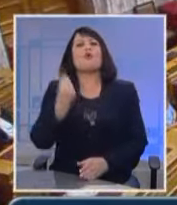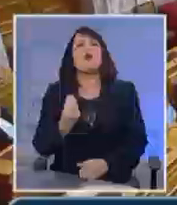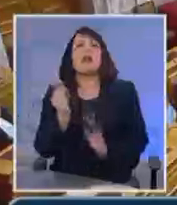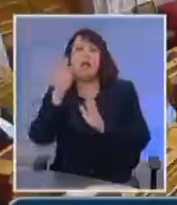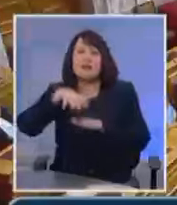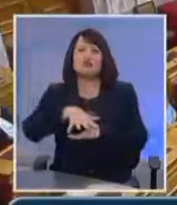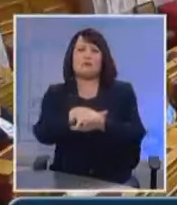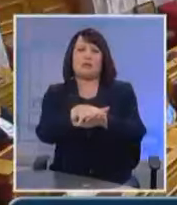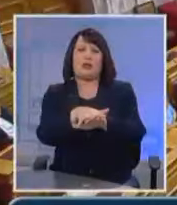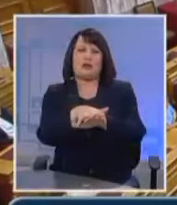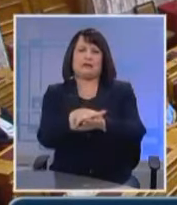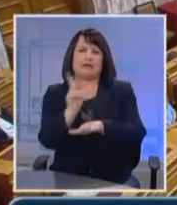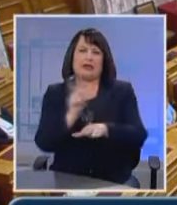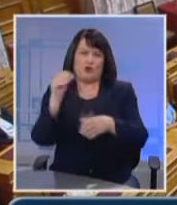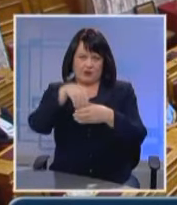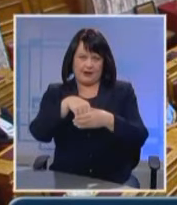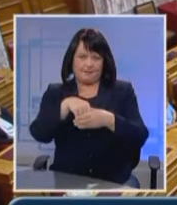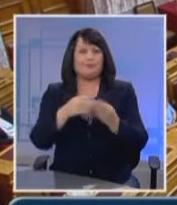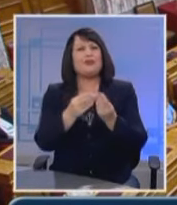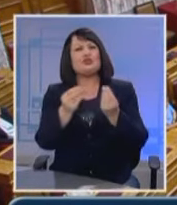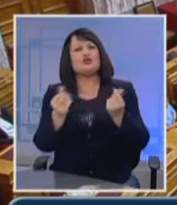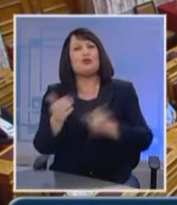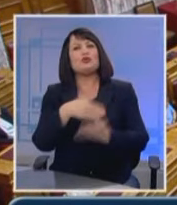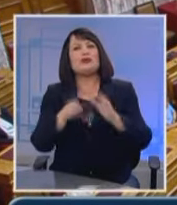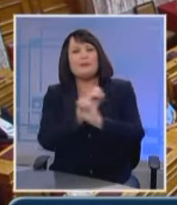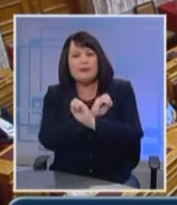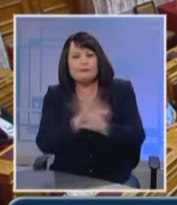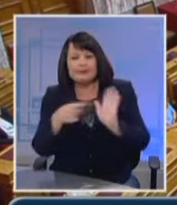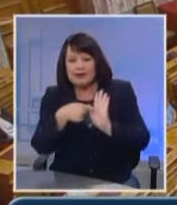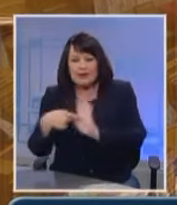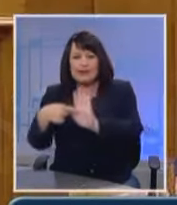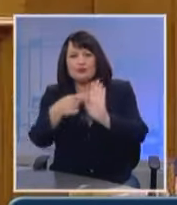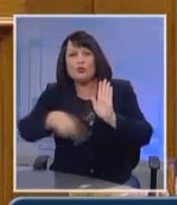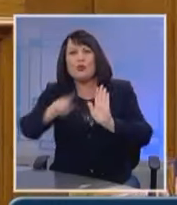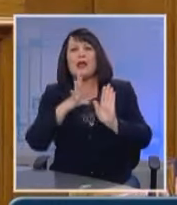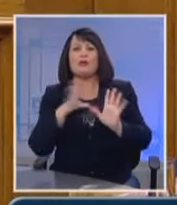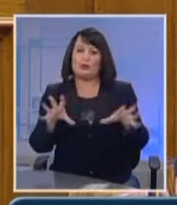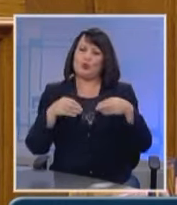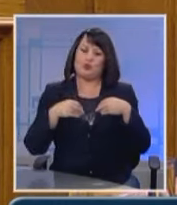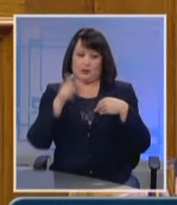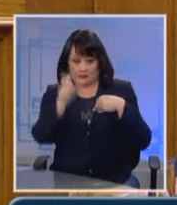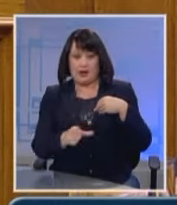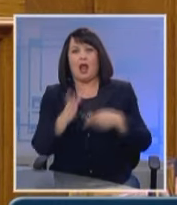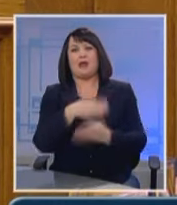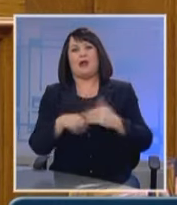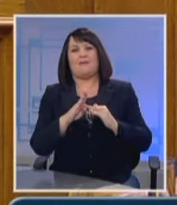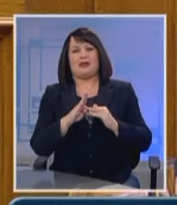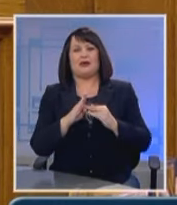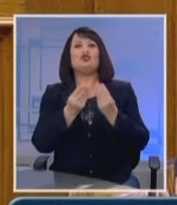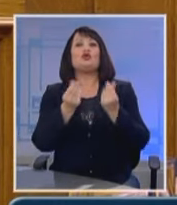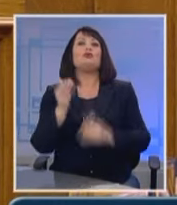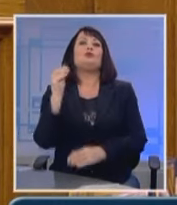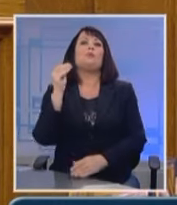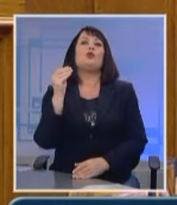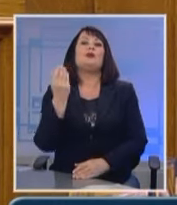τους. Είναι ο τρόπος να γίνει η αναπηρία γνωστή και αποδεκτή από όλους μας. Είναι εν τέλει ο